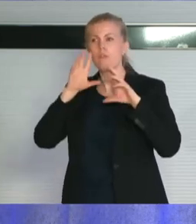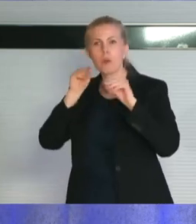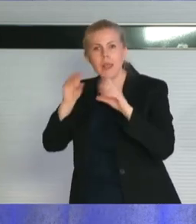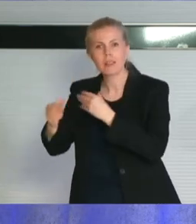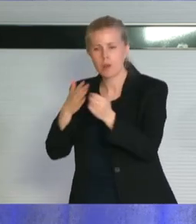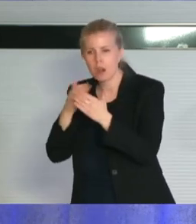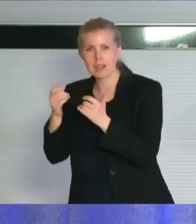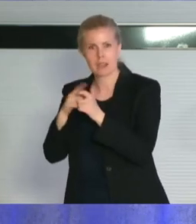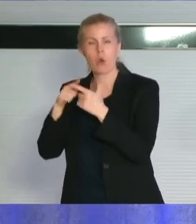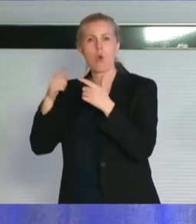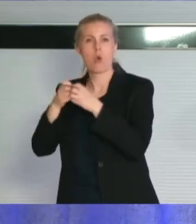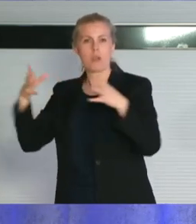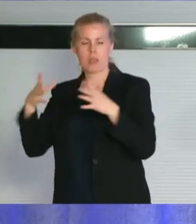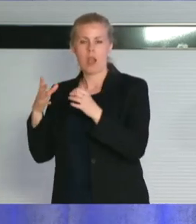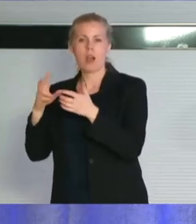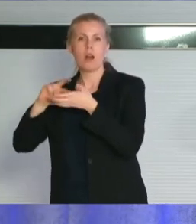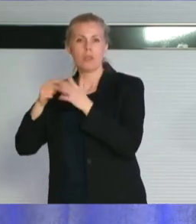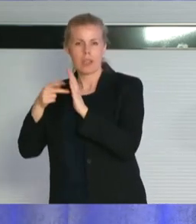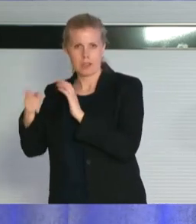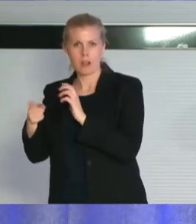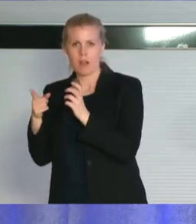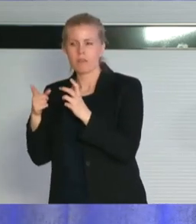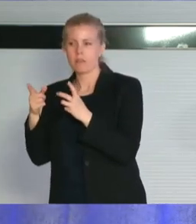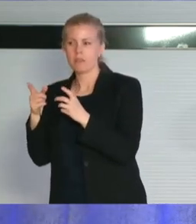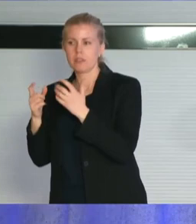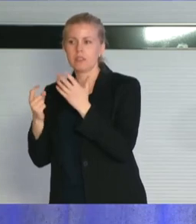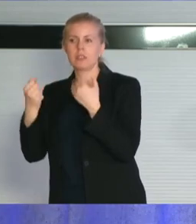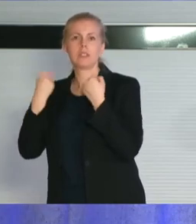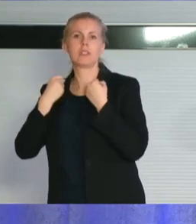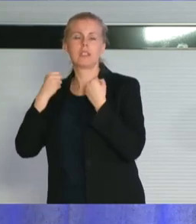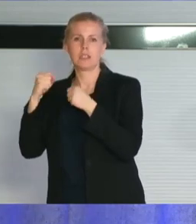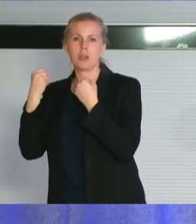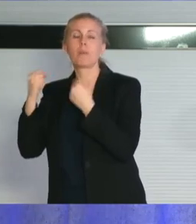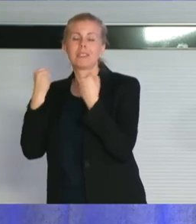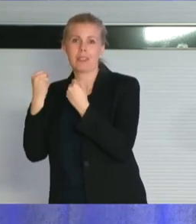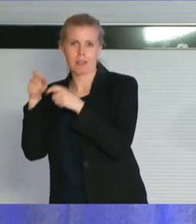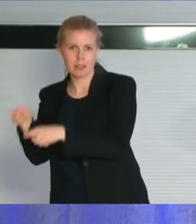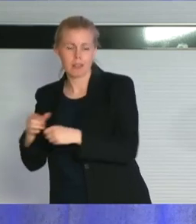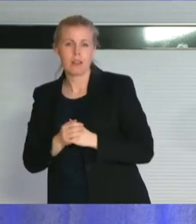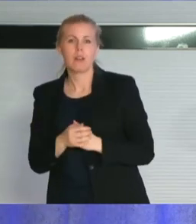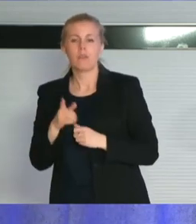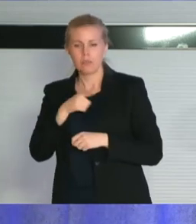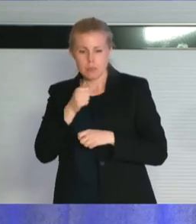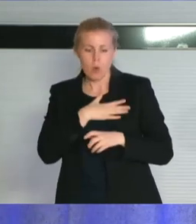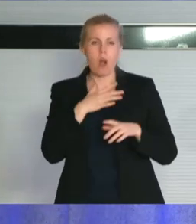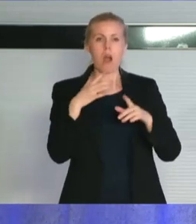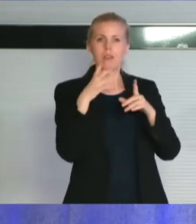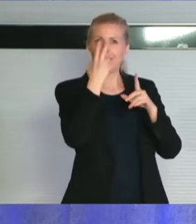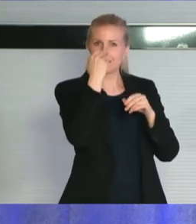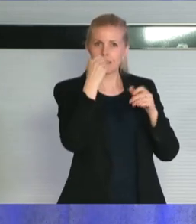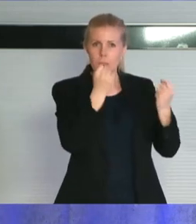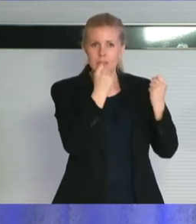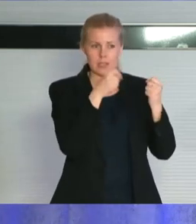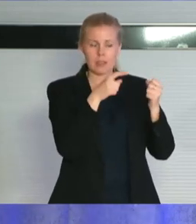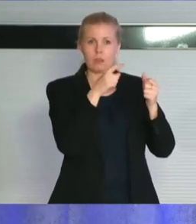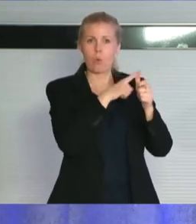kapasiteten i helsetjenesten med tanke på koronavirusinfeksjon. Vi trenger å øke testkapasiteten og forbedre sporingssystemer. Og